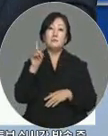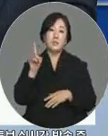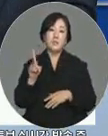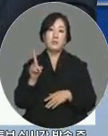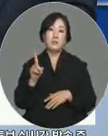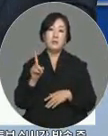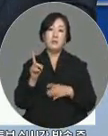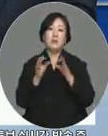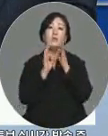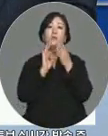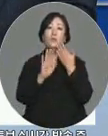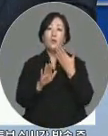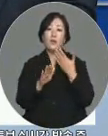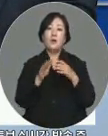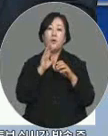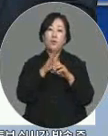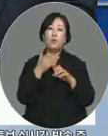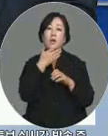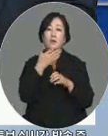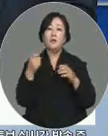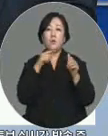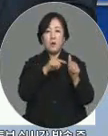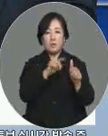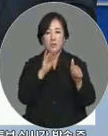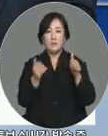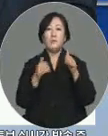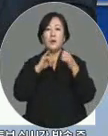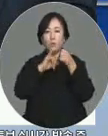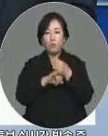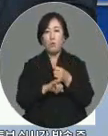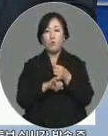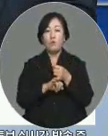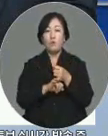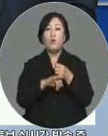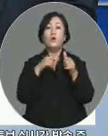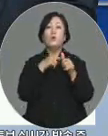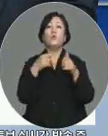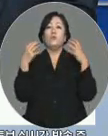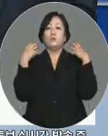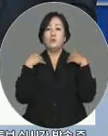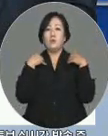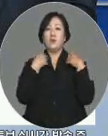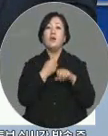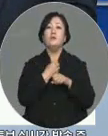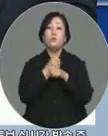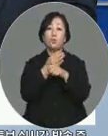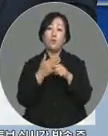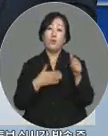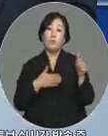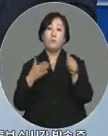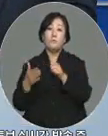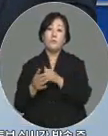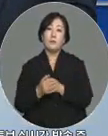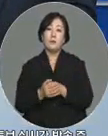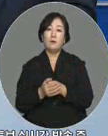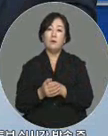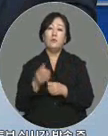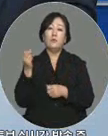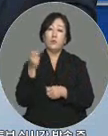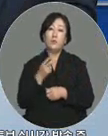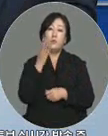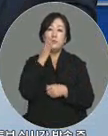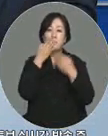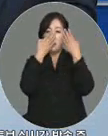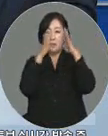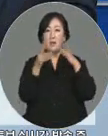11월 11일 이후에 코로나19에 확진이 되면 반드시 교육청에 통보를 해야 됩니다. 그리고 저희들은 이제